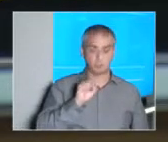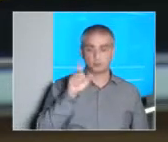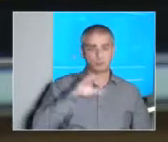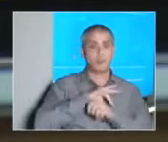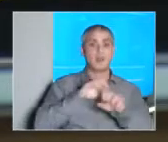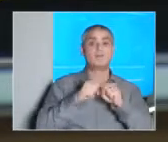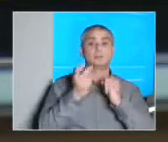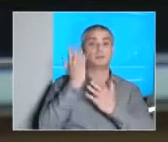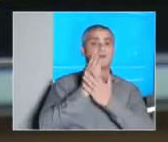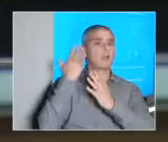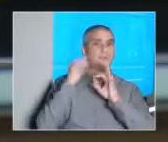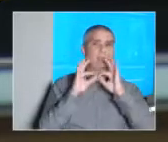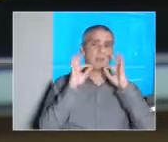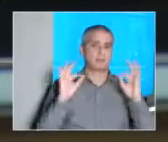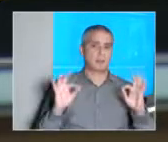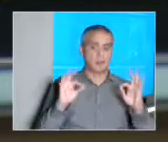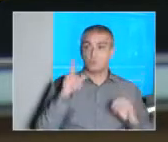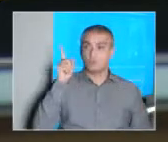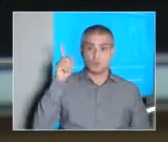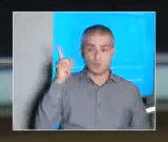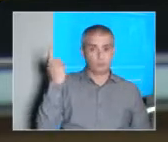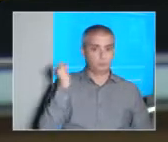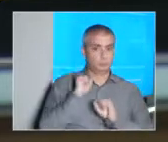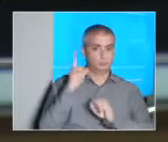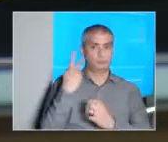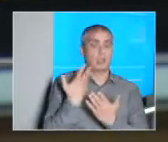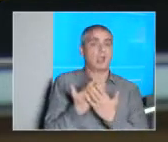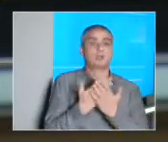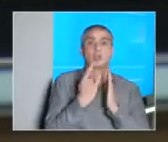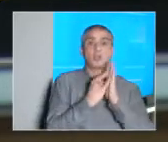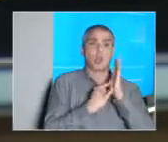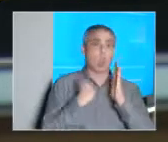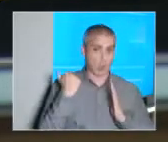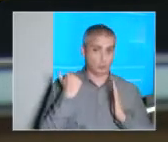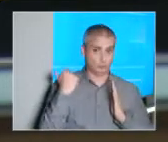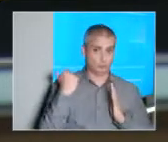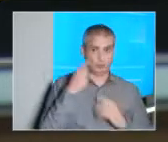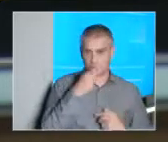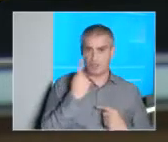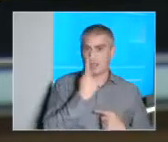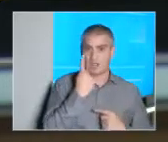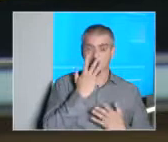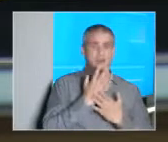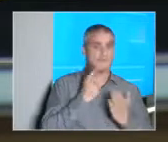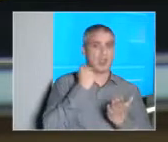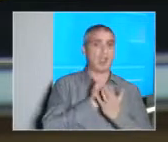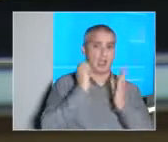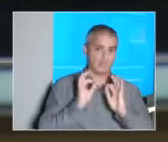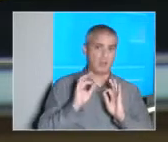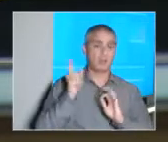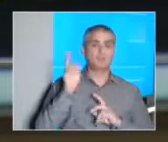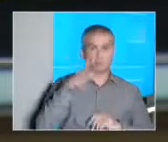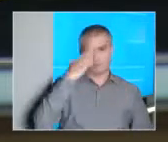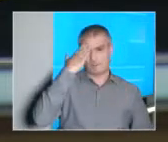את המשבר הזה מבראשיתו. דרך אגב, הוא עומד אחרי שתי הצעות חוק, שכפי שאתה יודע שאחת מהן עברה הלכה למעשה, והוא